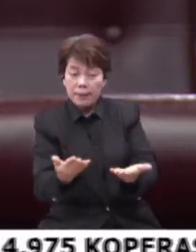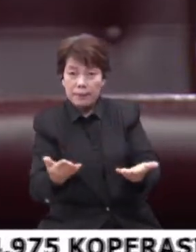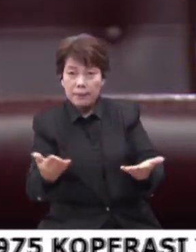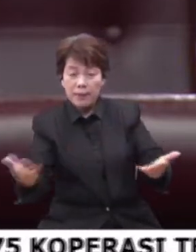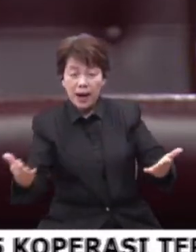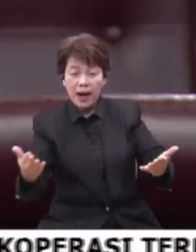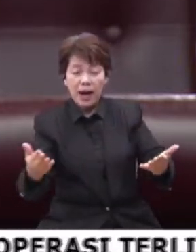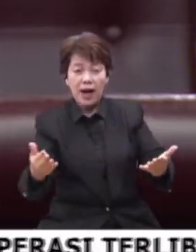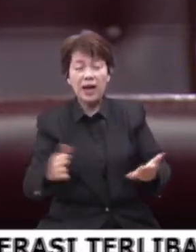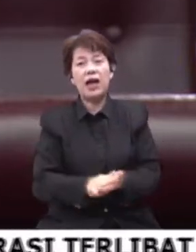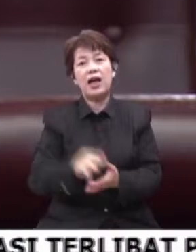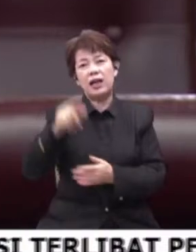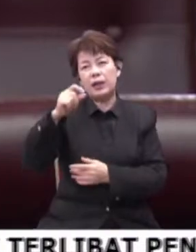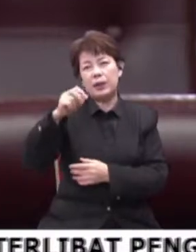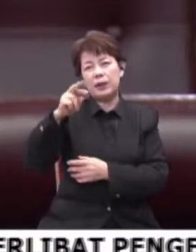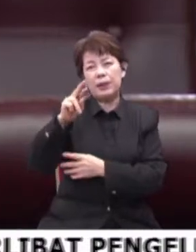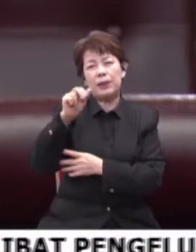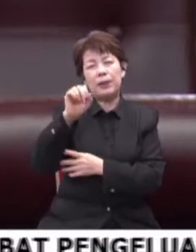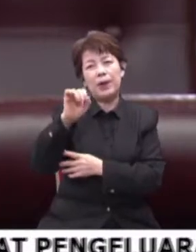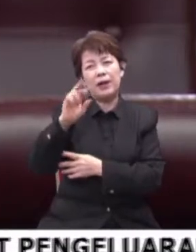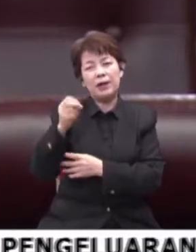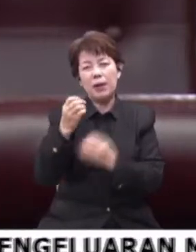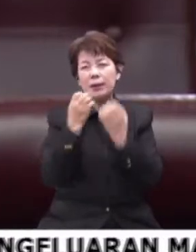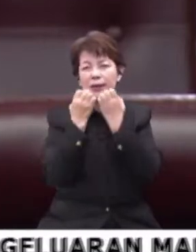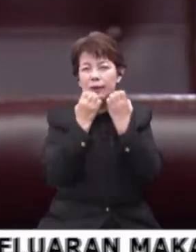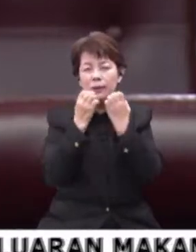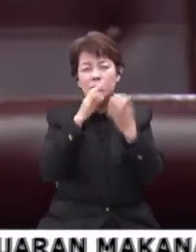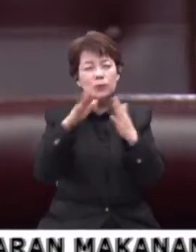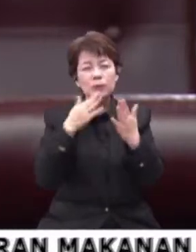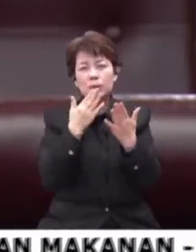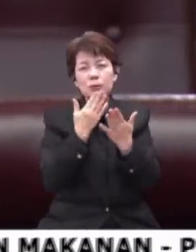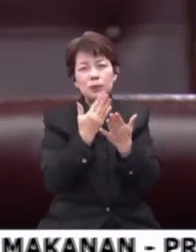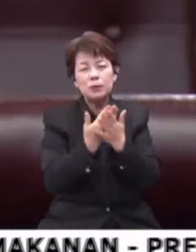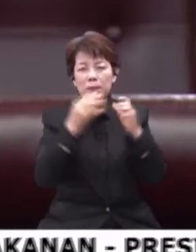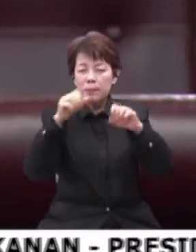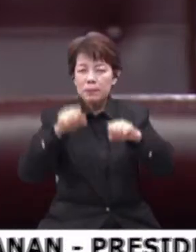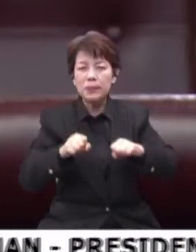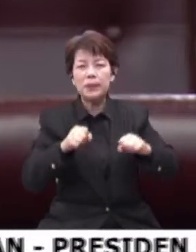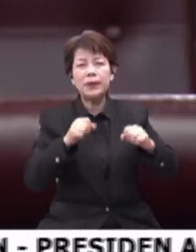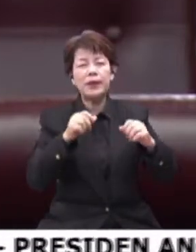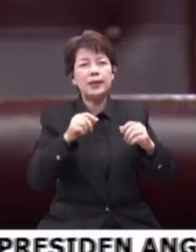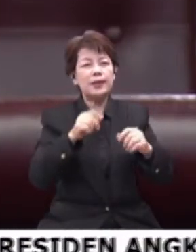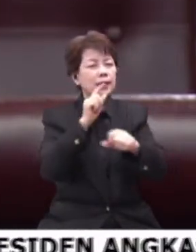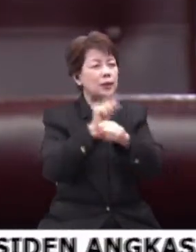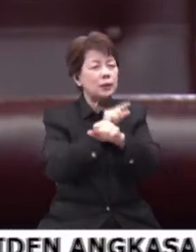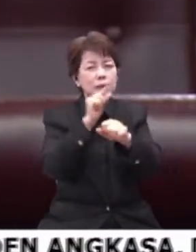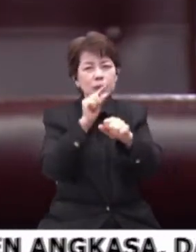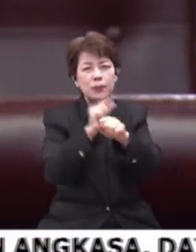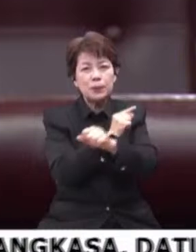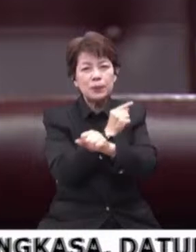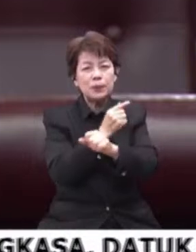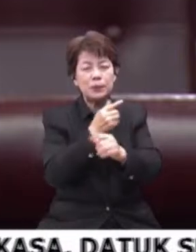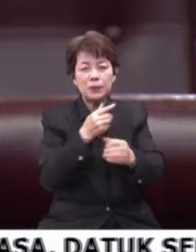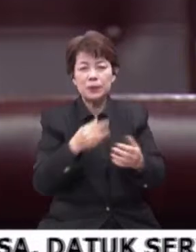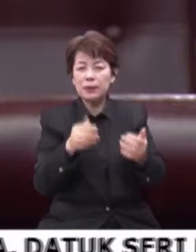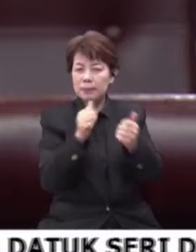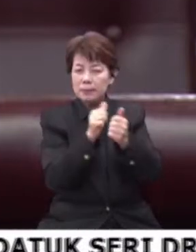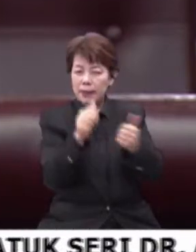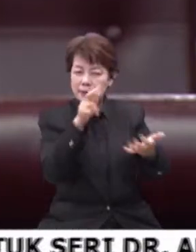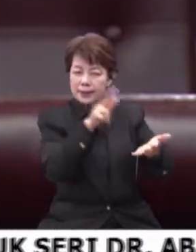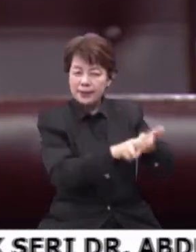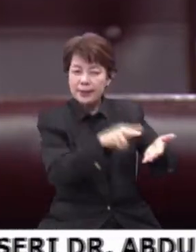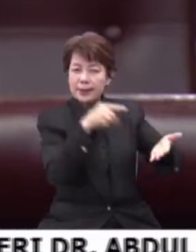Green cone batang jagung dan sebagainya itu boleh digunakan sebagai diusahakan sebagai satu sumber